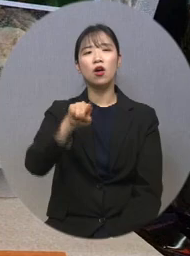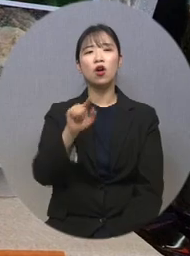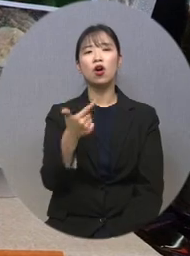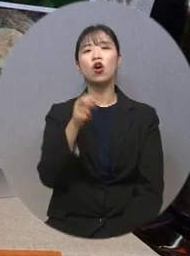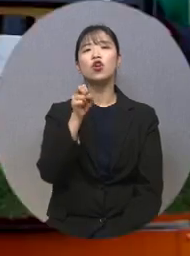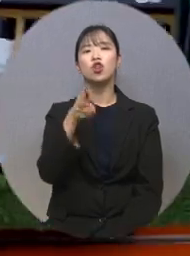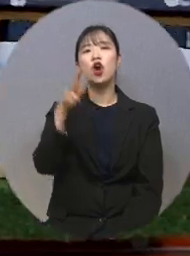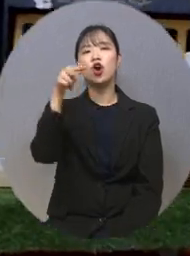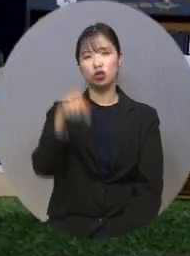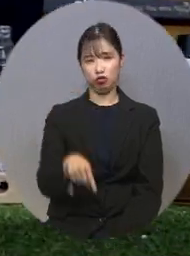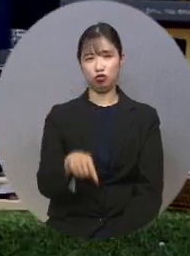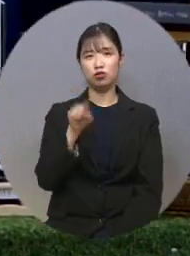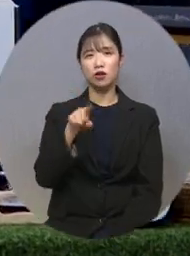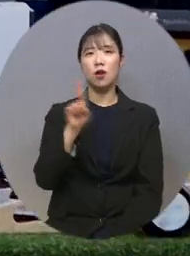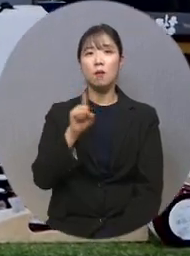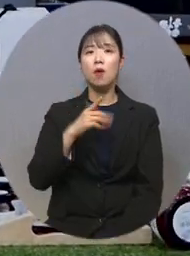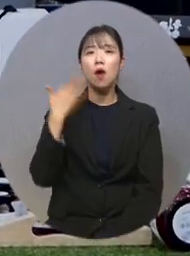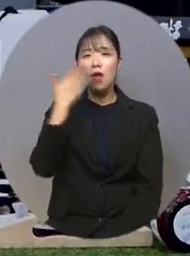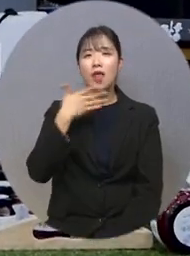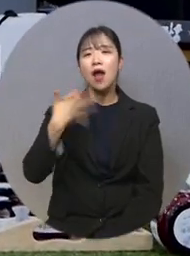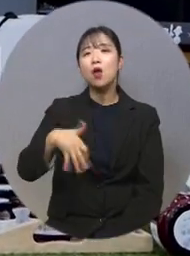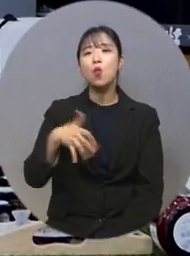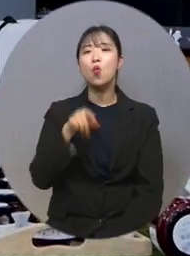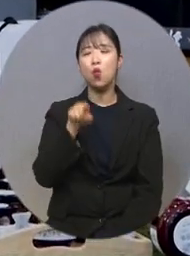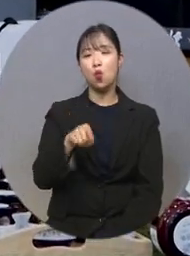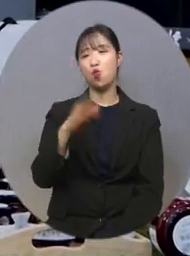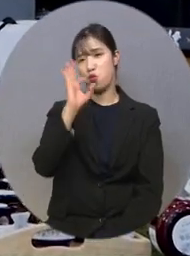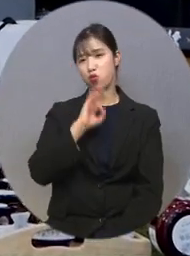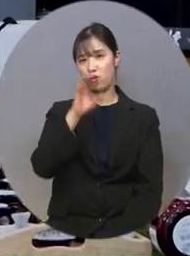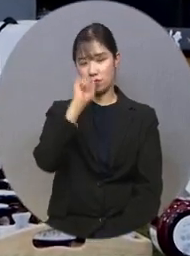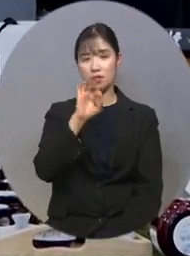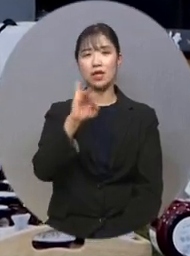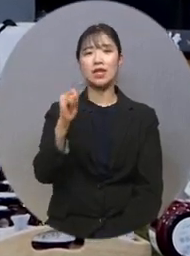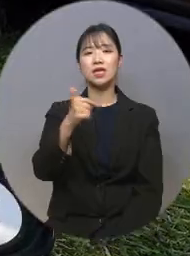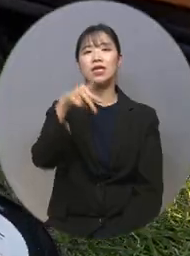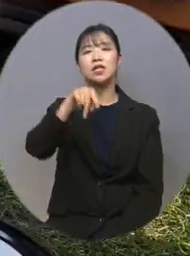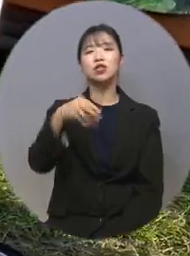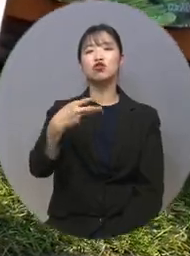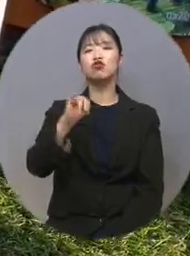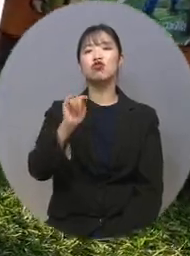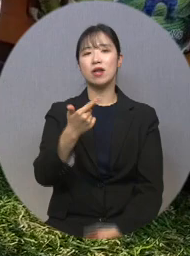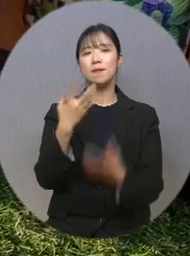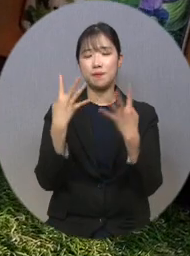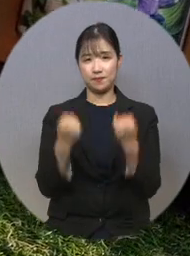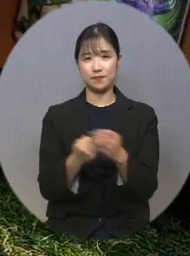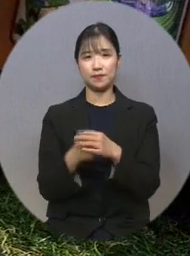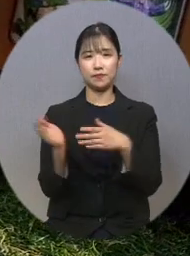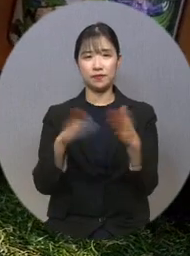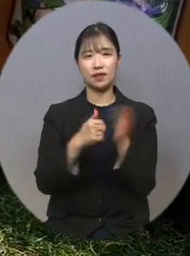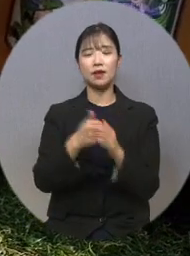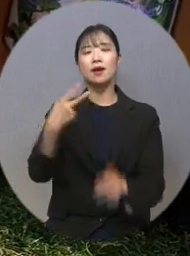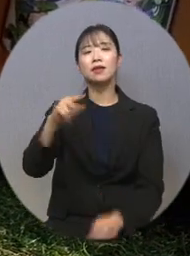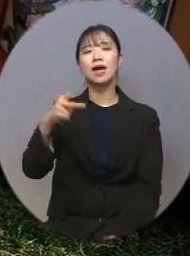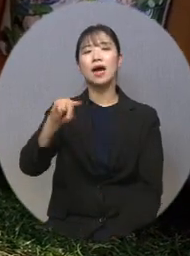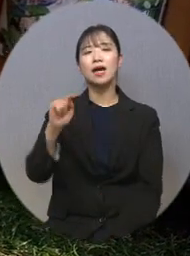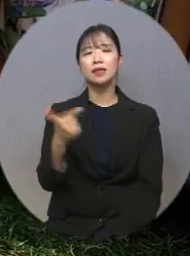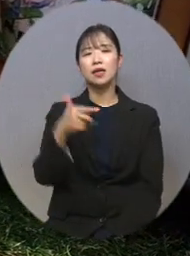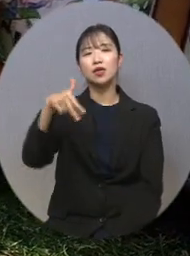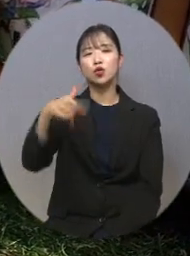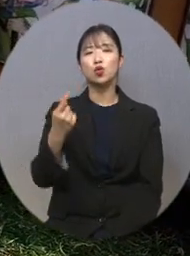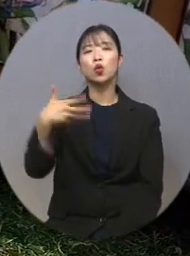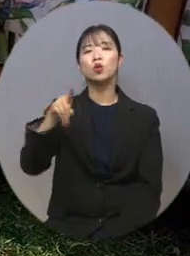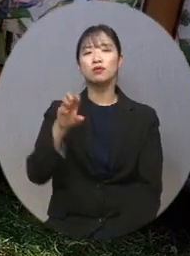이 건녀주는 이 당뇨에 좋습니다, 여러분들. 인슐린이 많아요. 자, 강진 다산 조청이 있습니다.